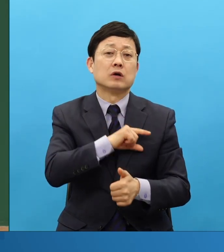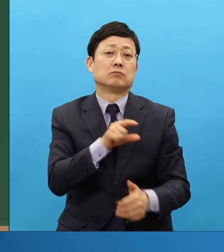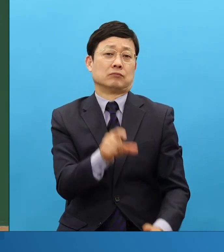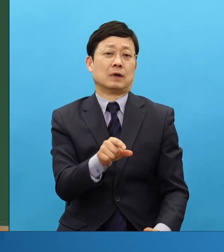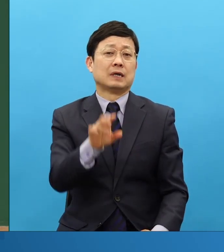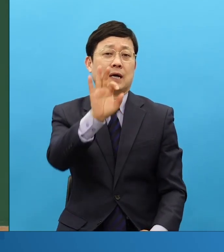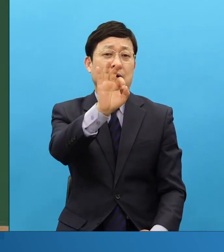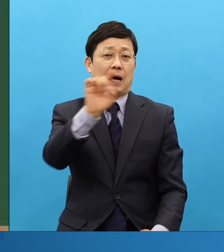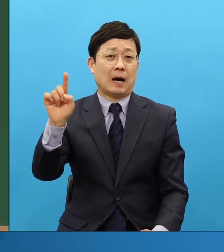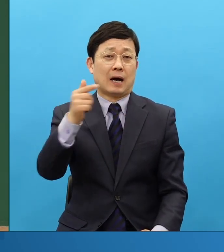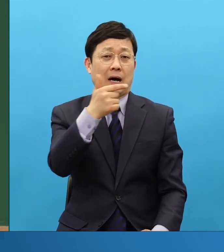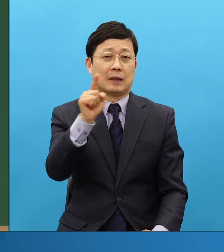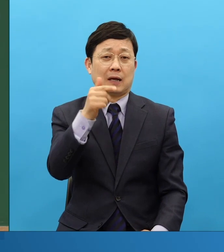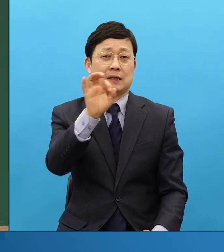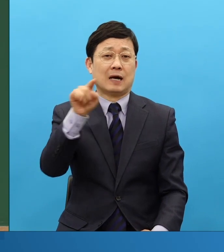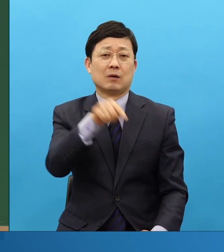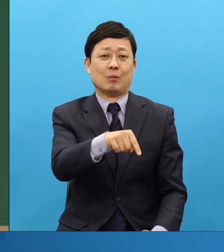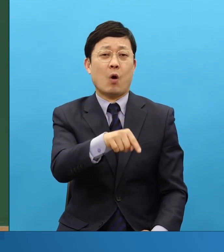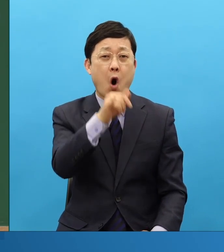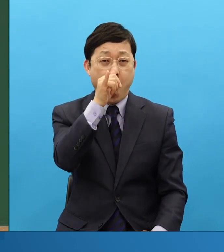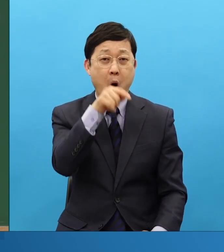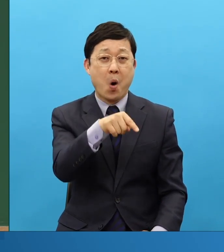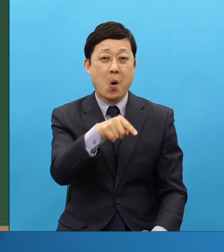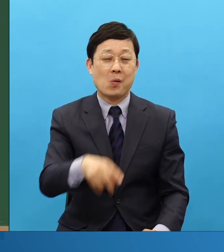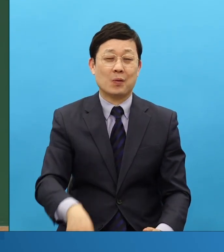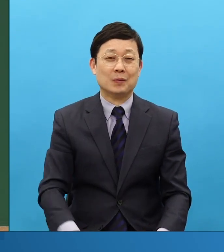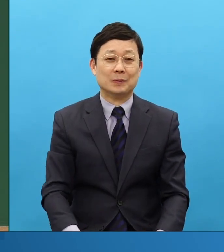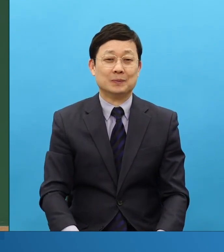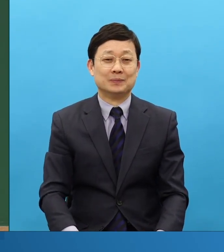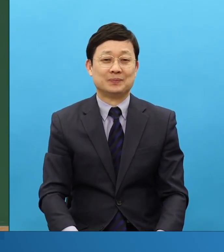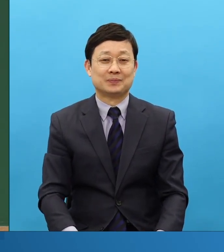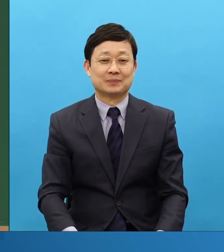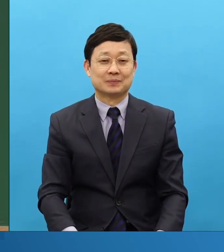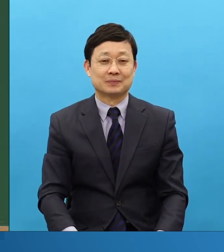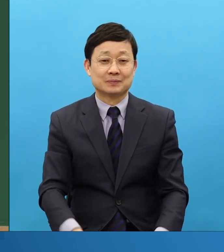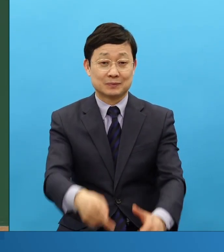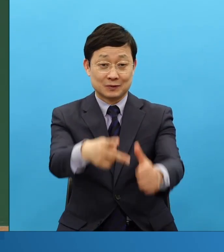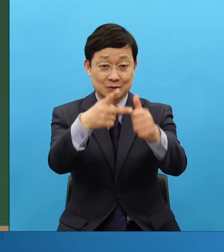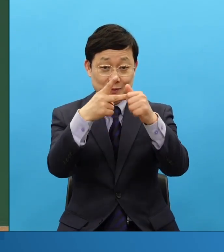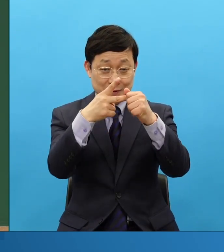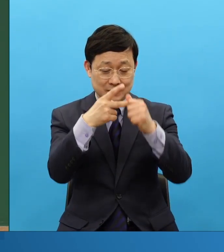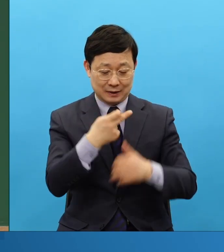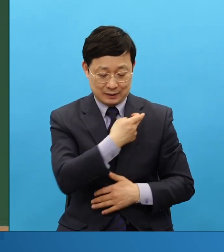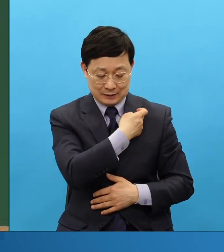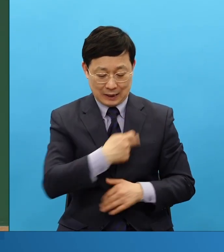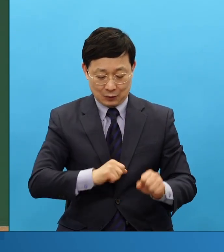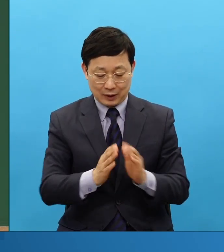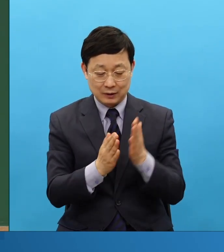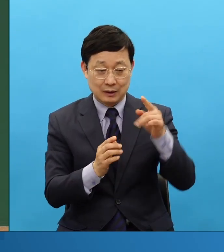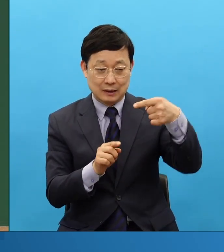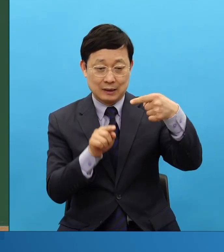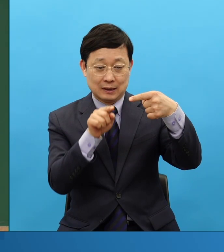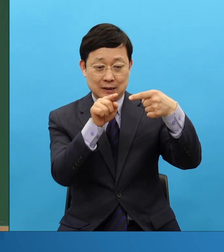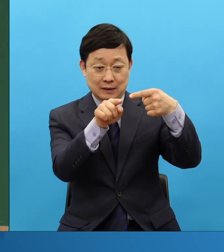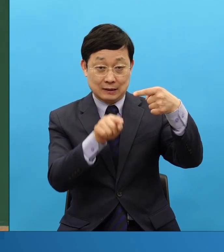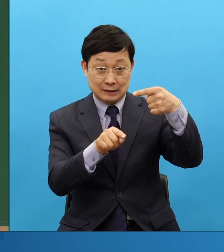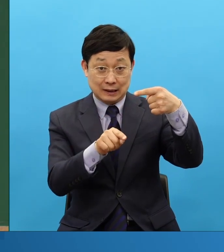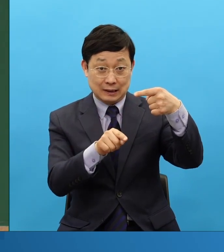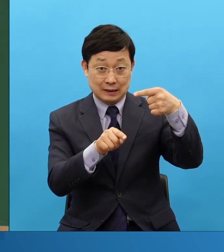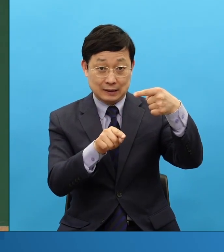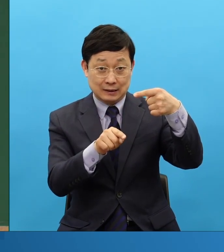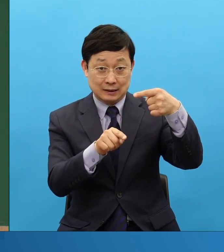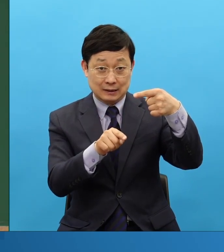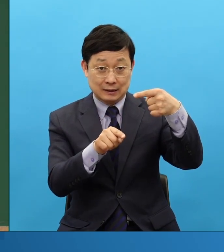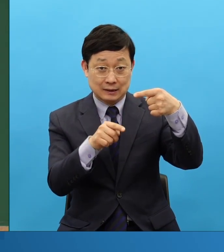through 20, these aren't people that asked themselves to be chosen, but God, He chose them within His time schedule. 이 사람들이 마가다락방에